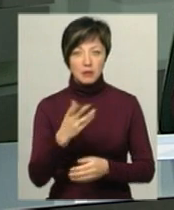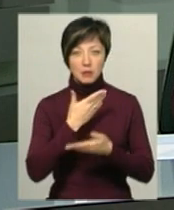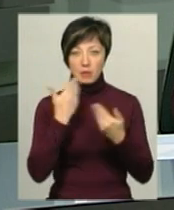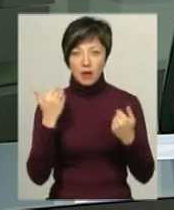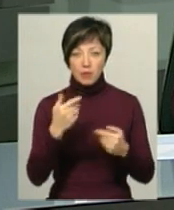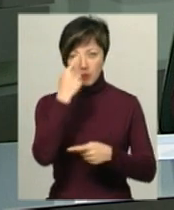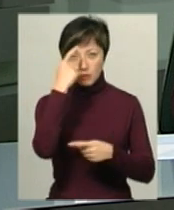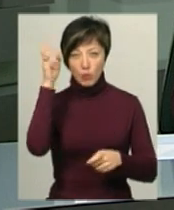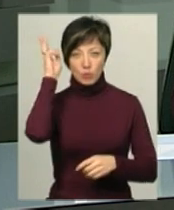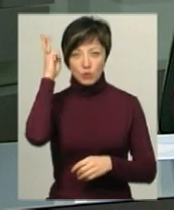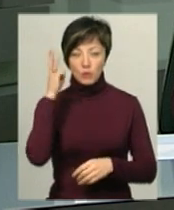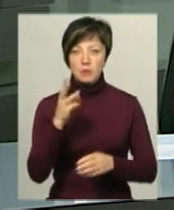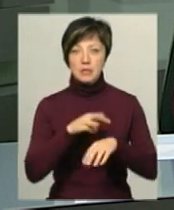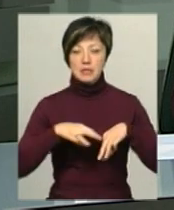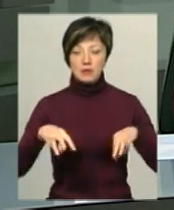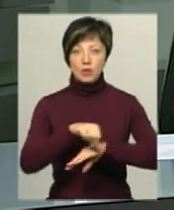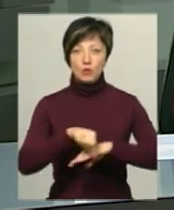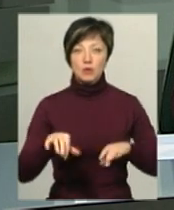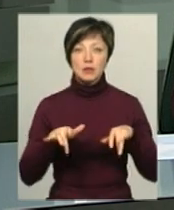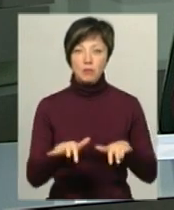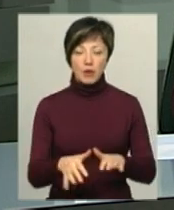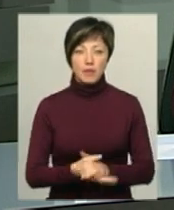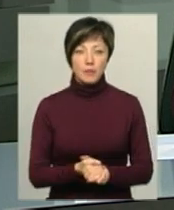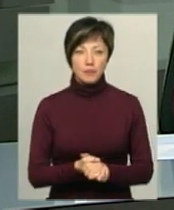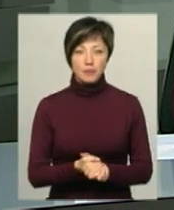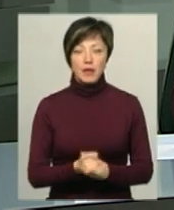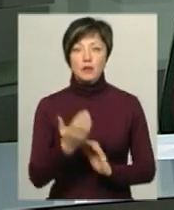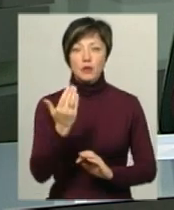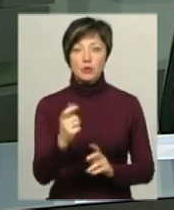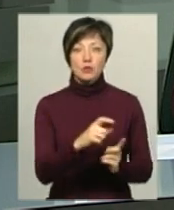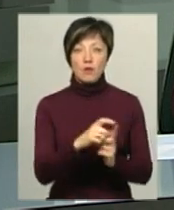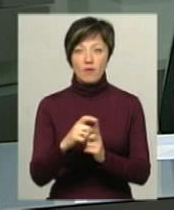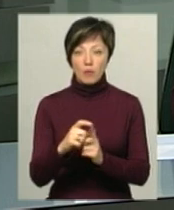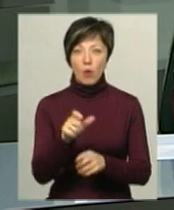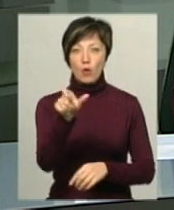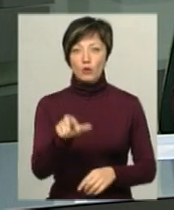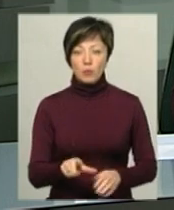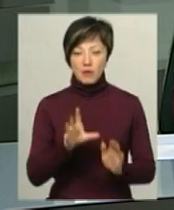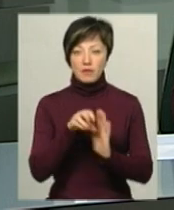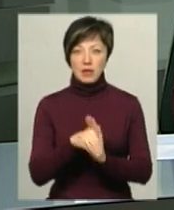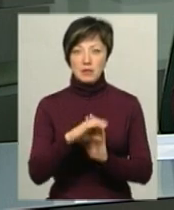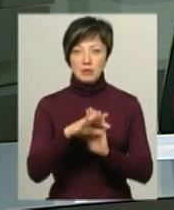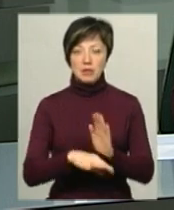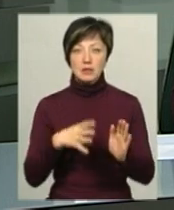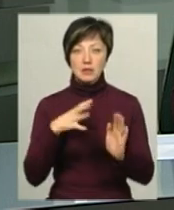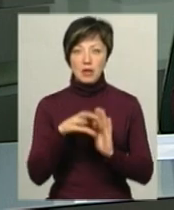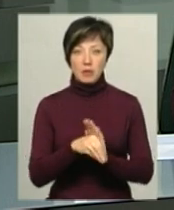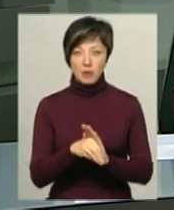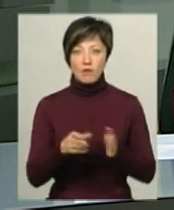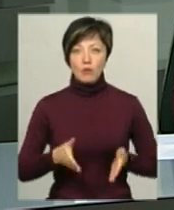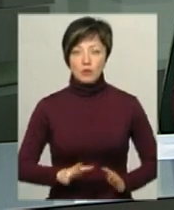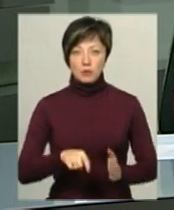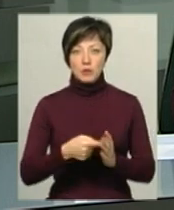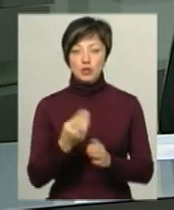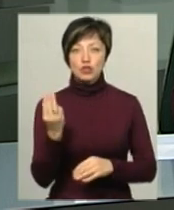служби Міністерства закордонних справ України Василь Кирилич. За його словами, особа, яку внесли до списку загиблих, як уродженку